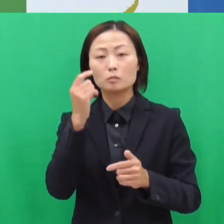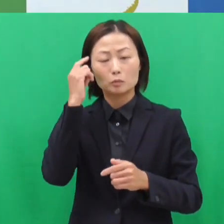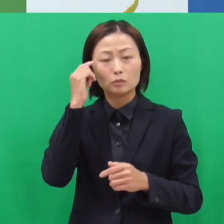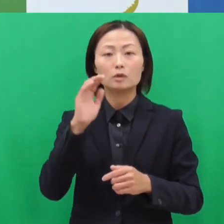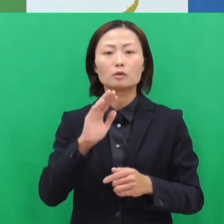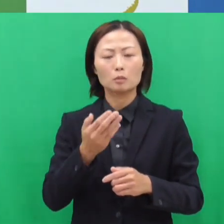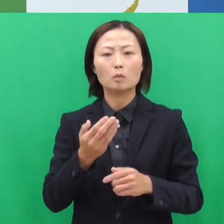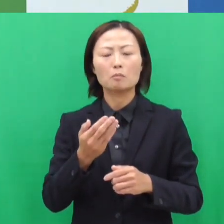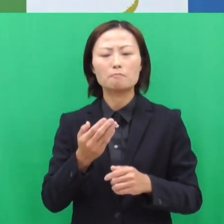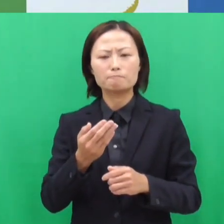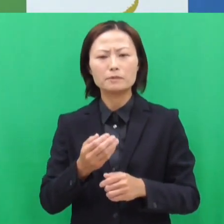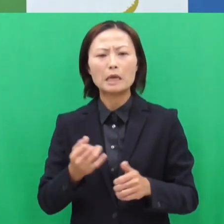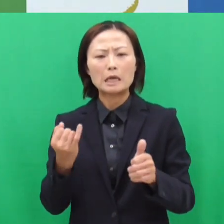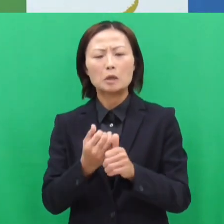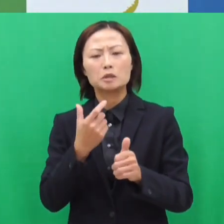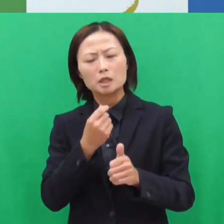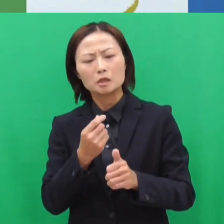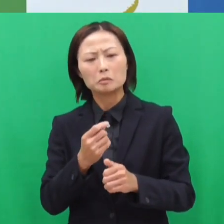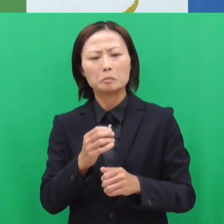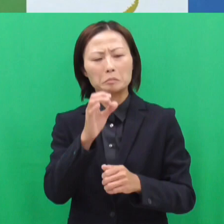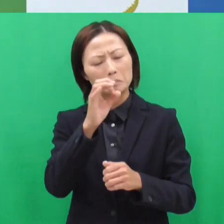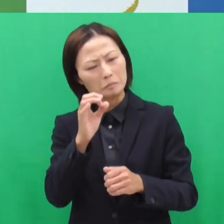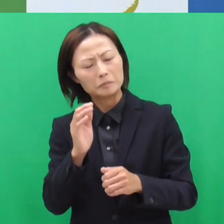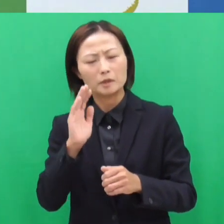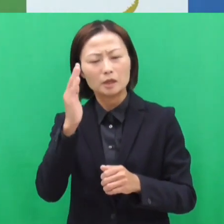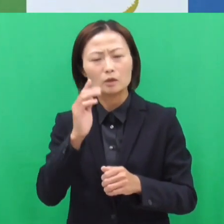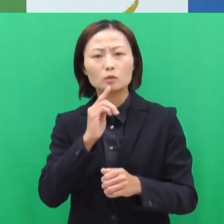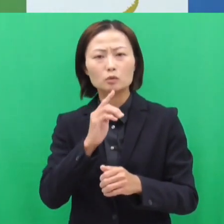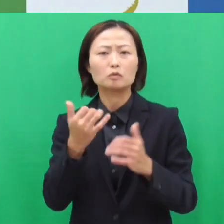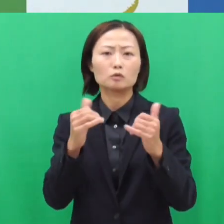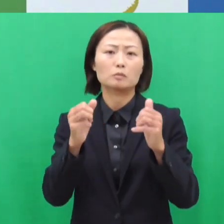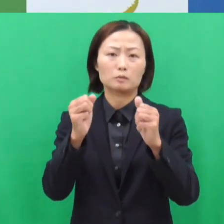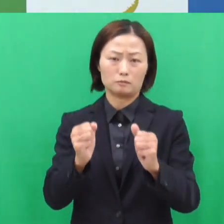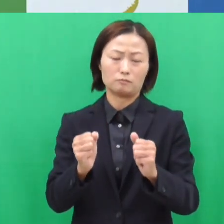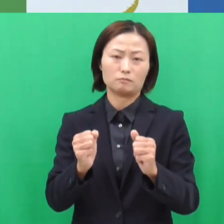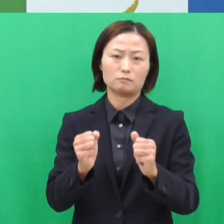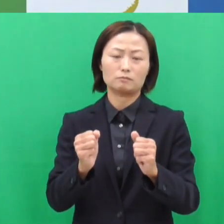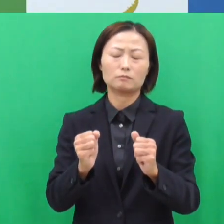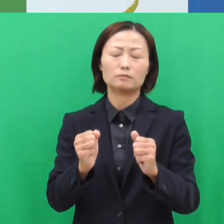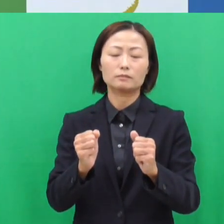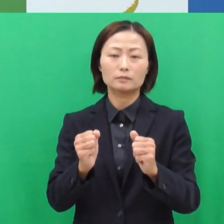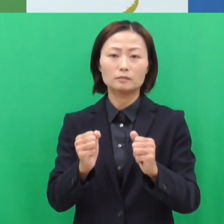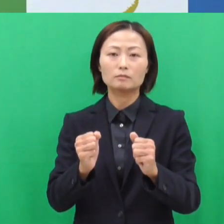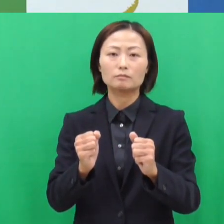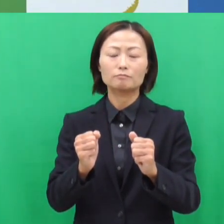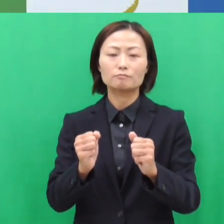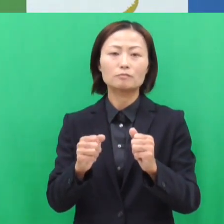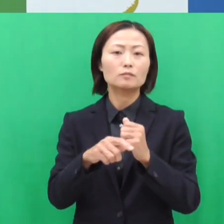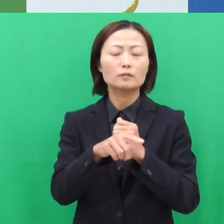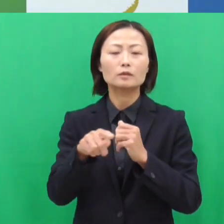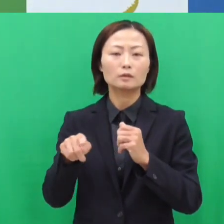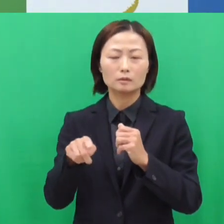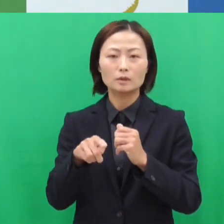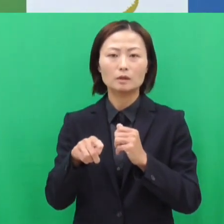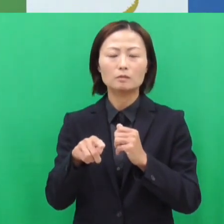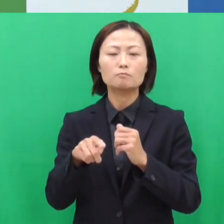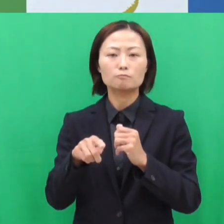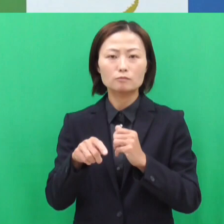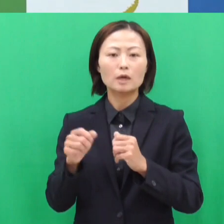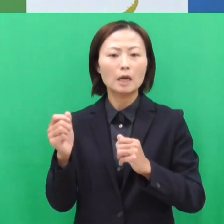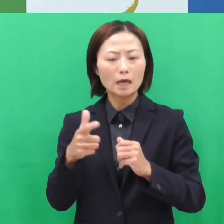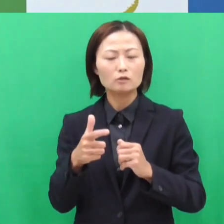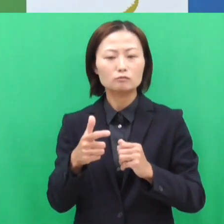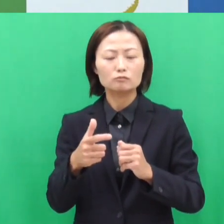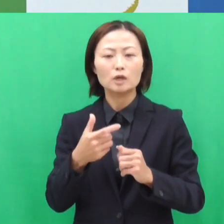パートナーな見つからないので結構大人になってしまうという方も選ばれるはずですからそういった方たちには早く